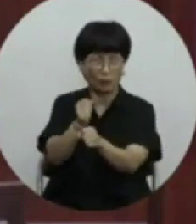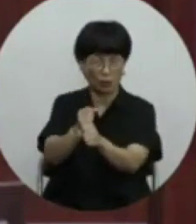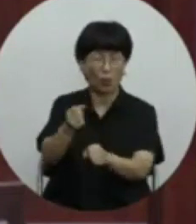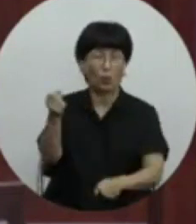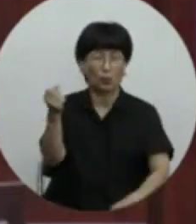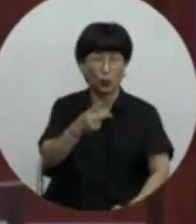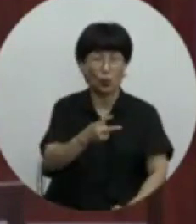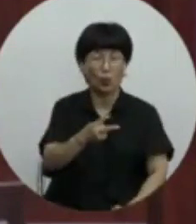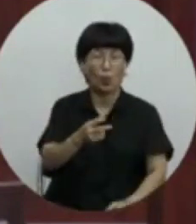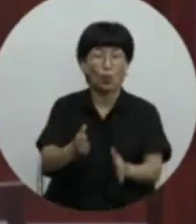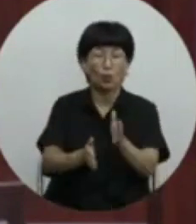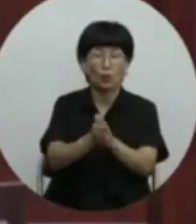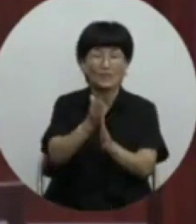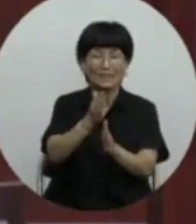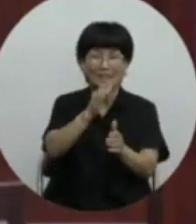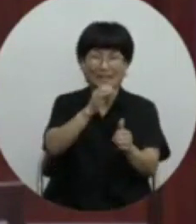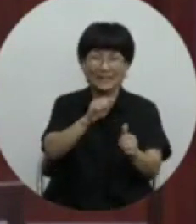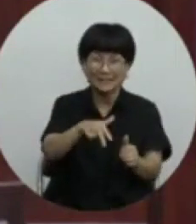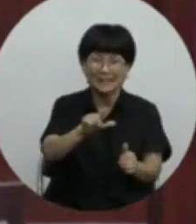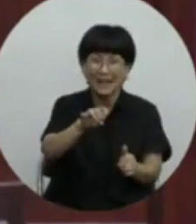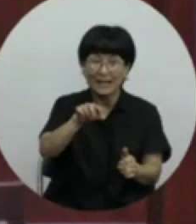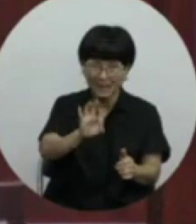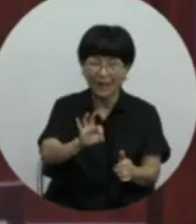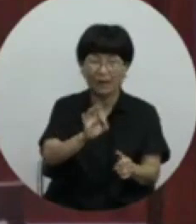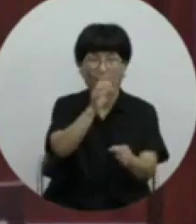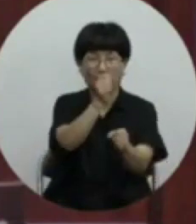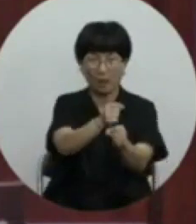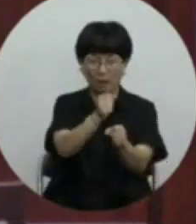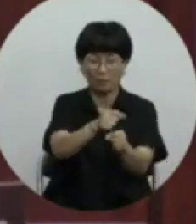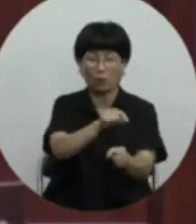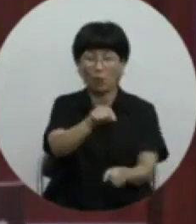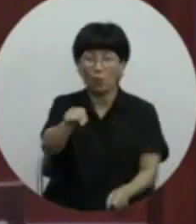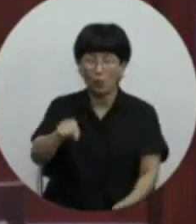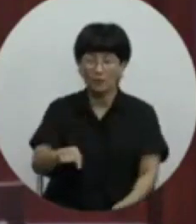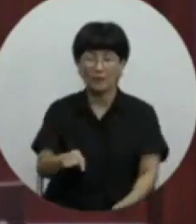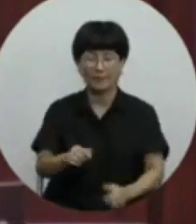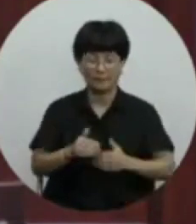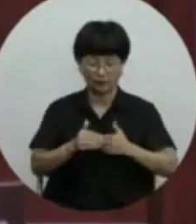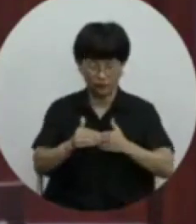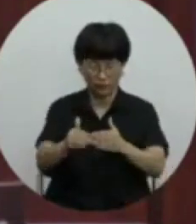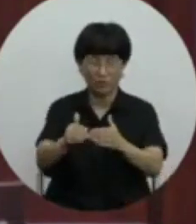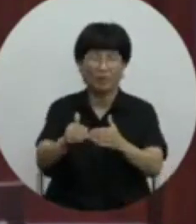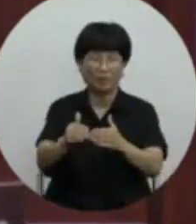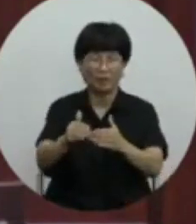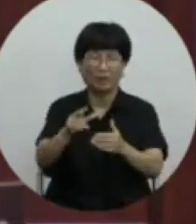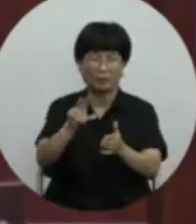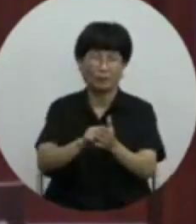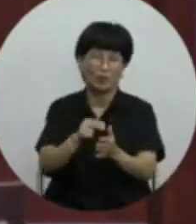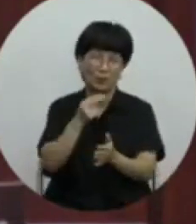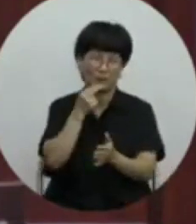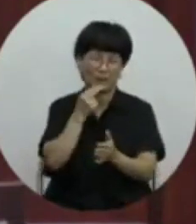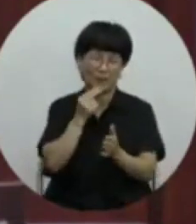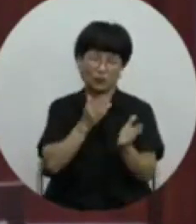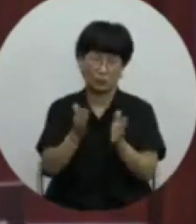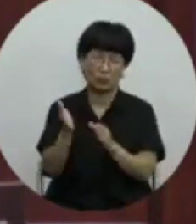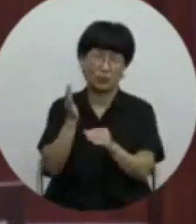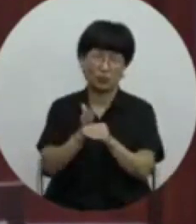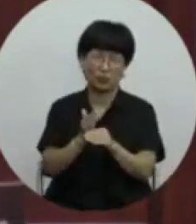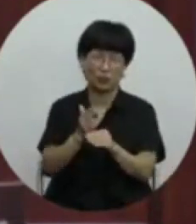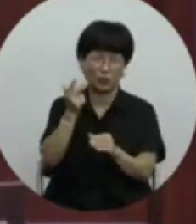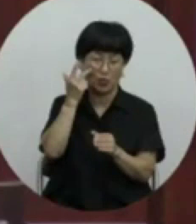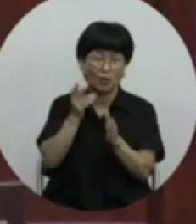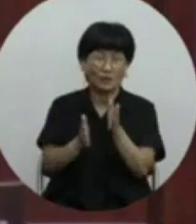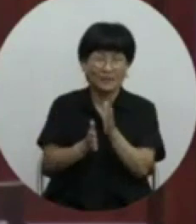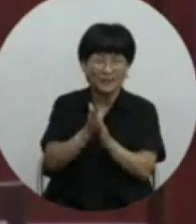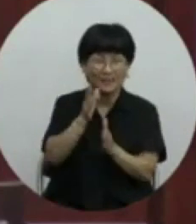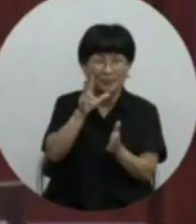그리고 도시재생사업 등 개발사업을 차질없이 추진하고 있습니다. 여주시의 변화와 발전을